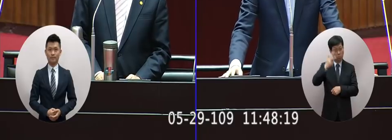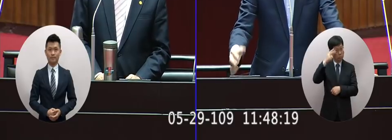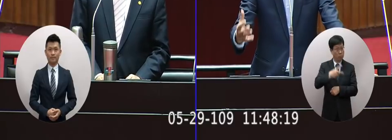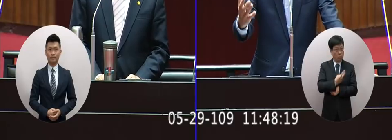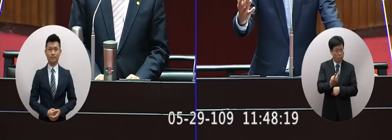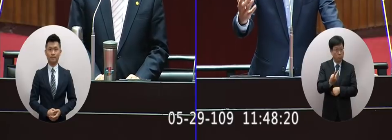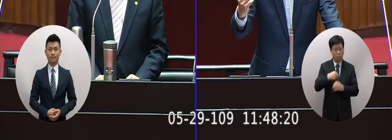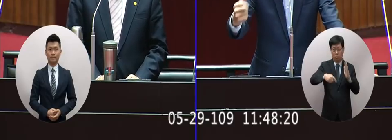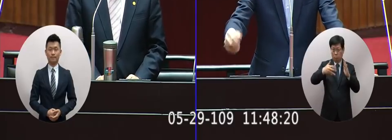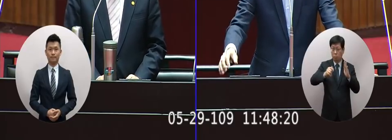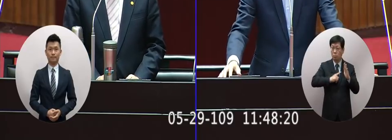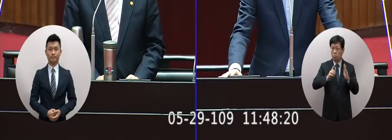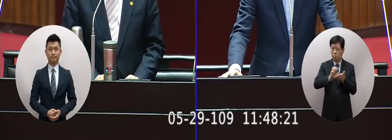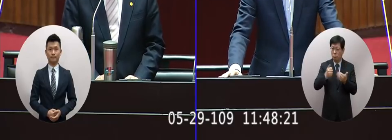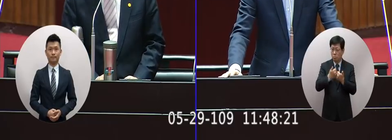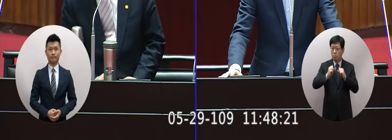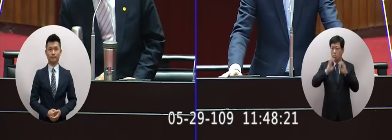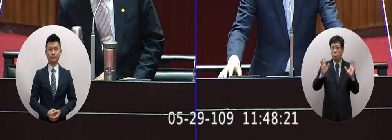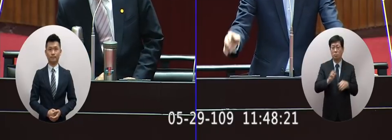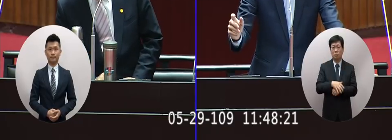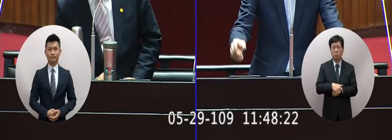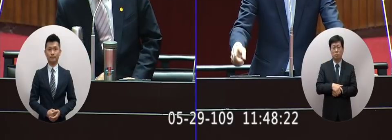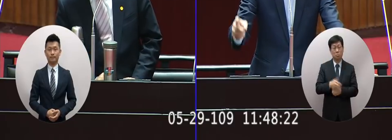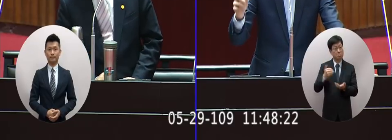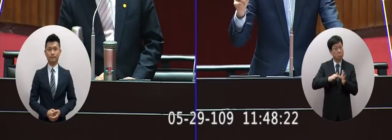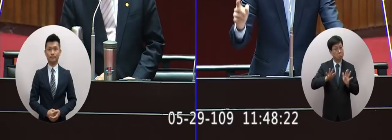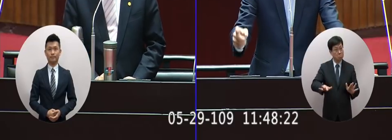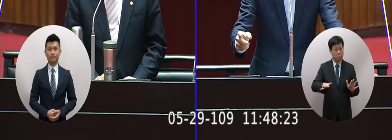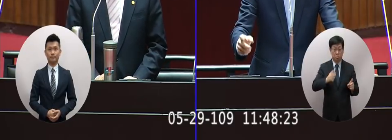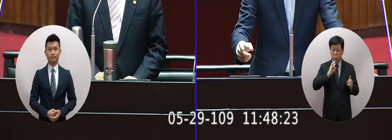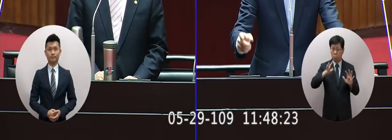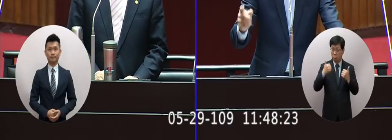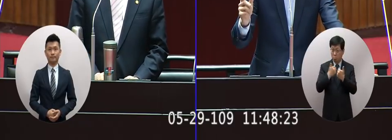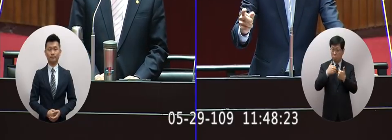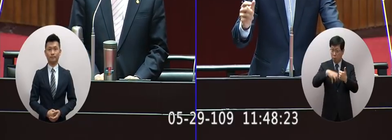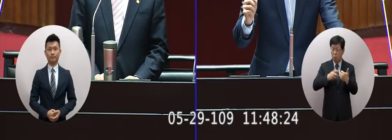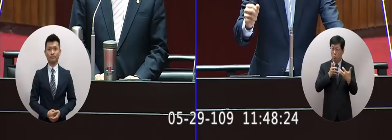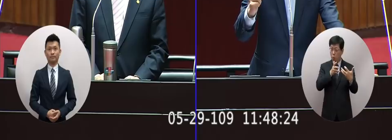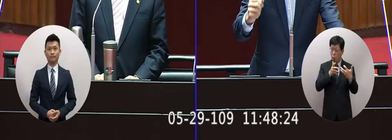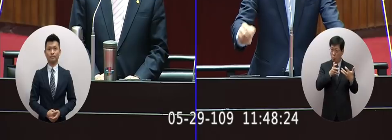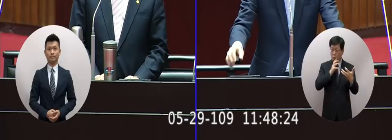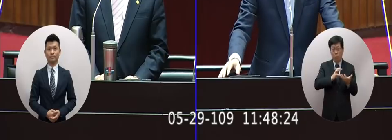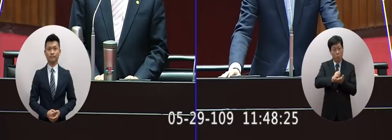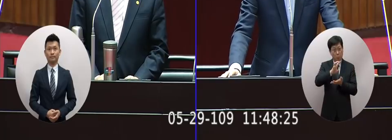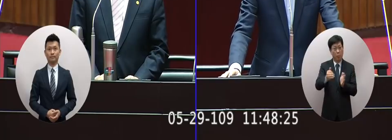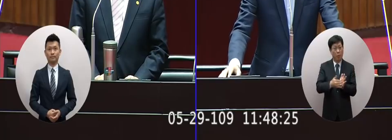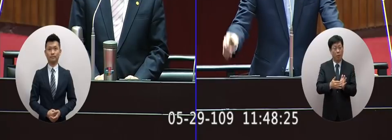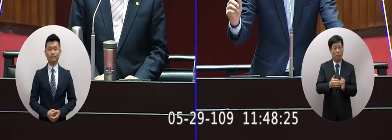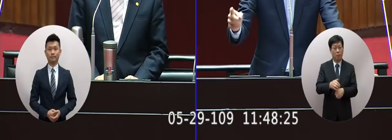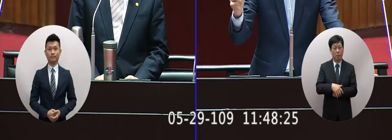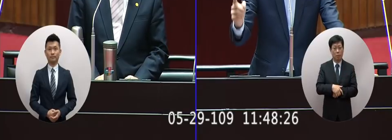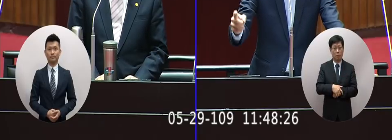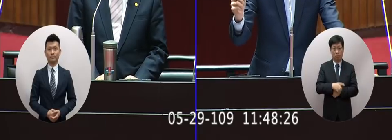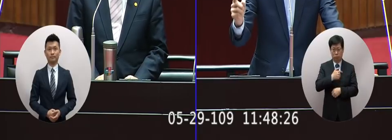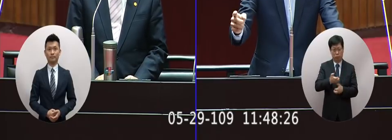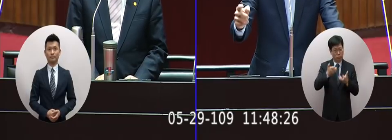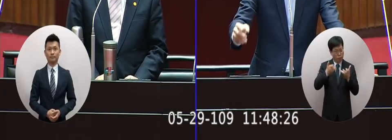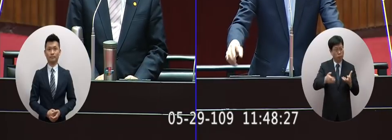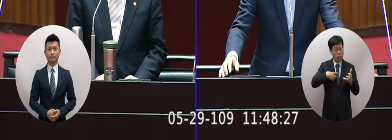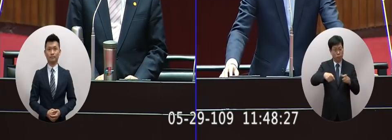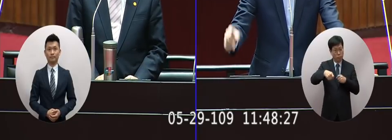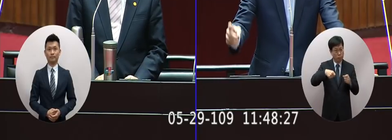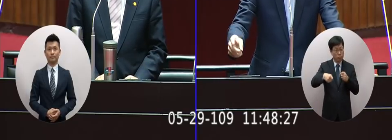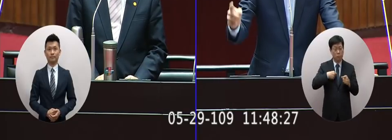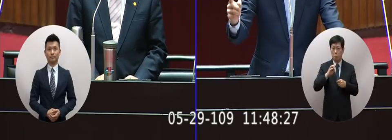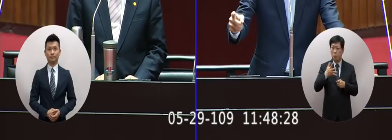期二院长你记者会要宣布嘛。那到现在在国会殿堂施政报告的时候，这么重要的振